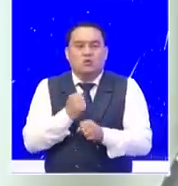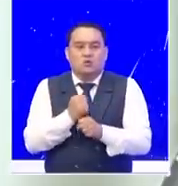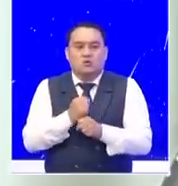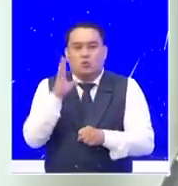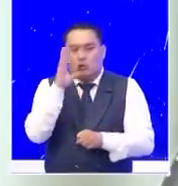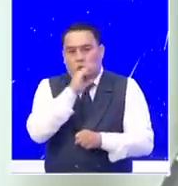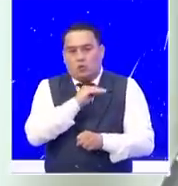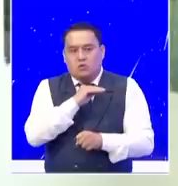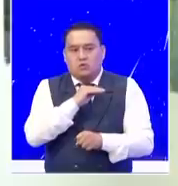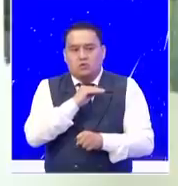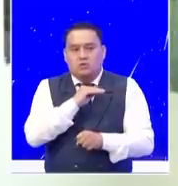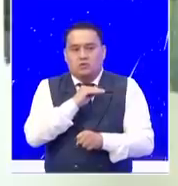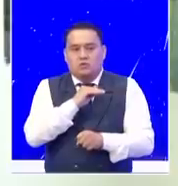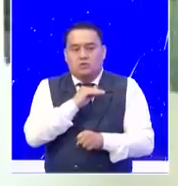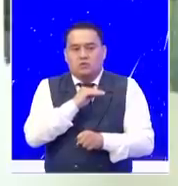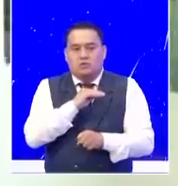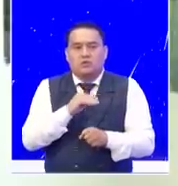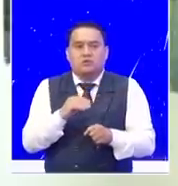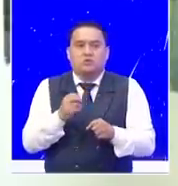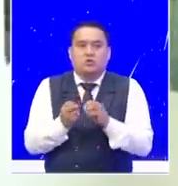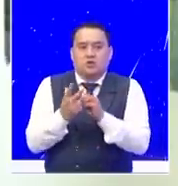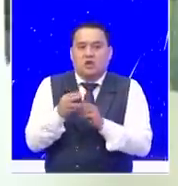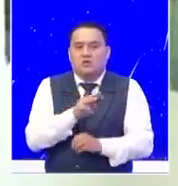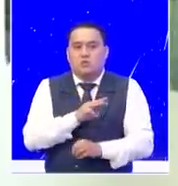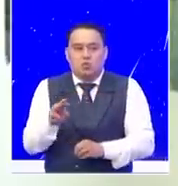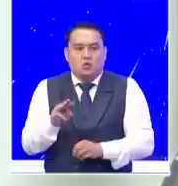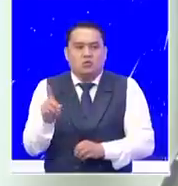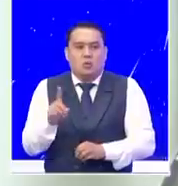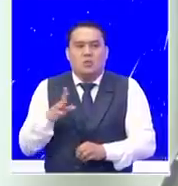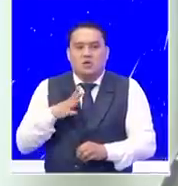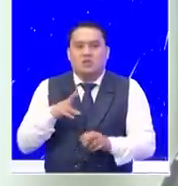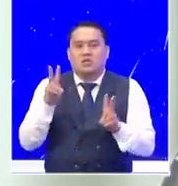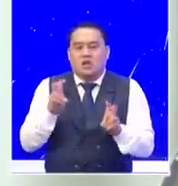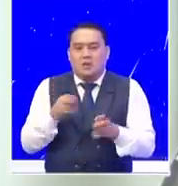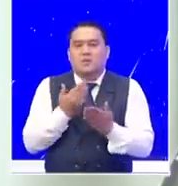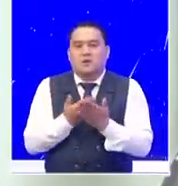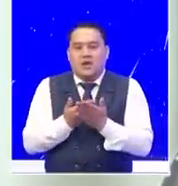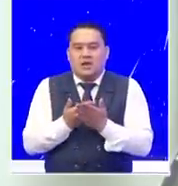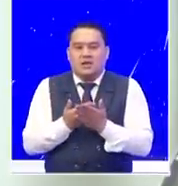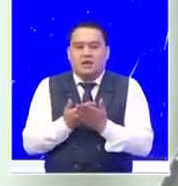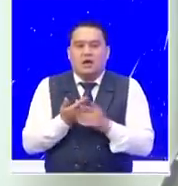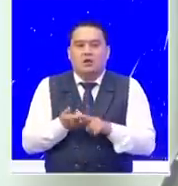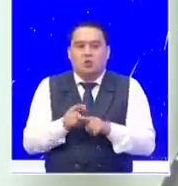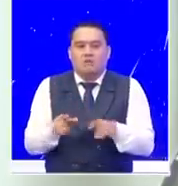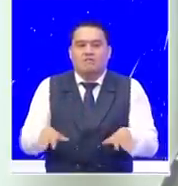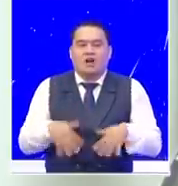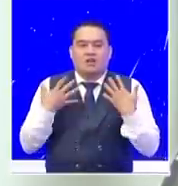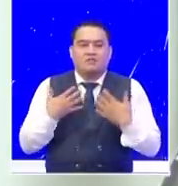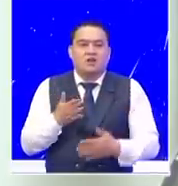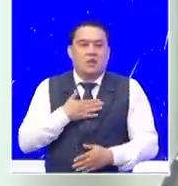него навсего заняло всего лишь 13 минут. Получается, были такие конкретные примеры, которые вдохновили